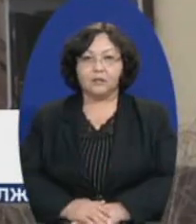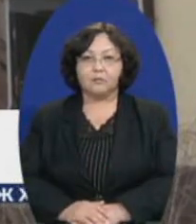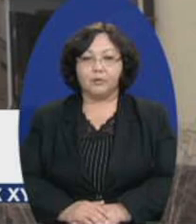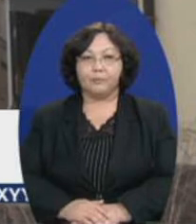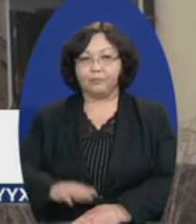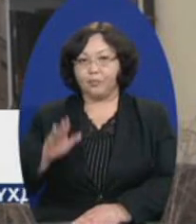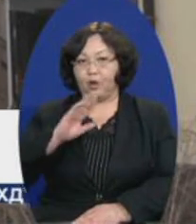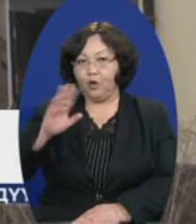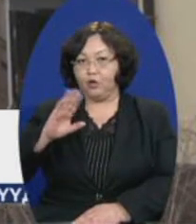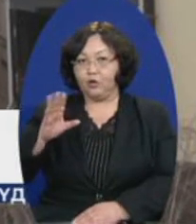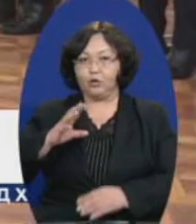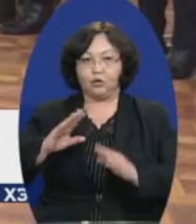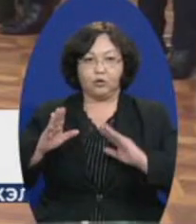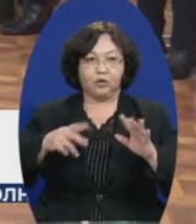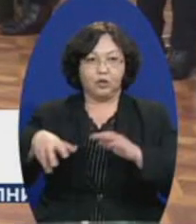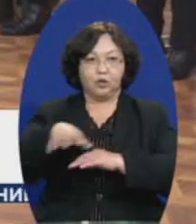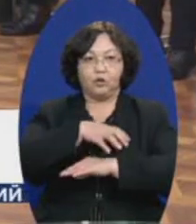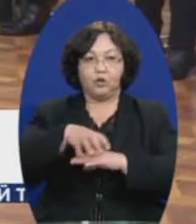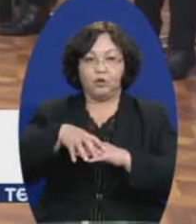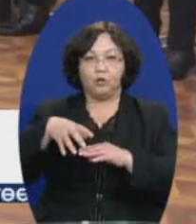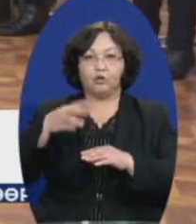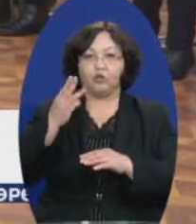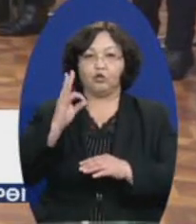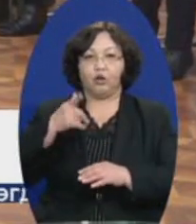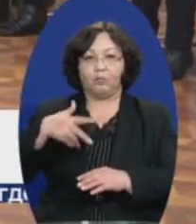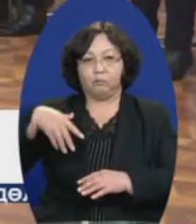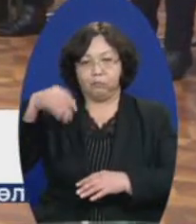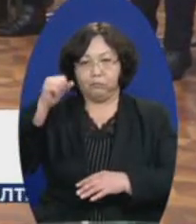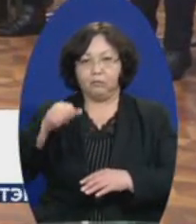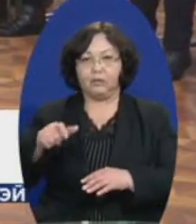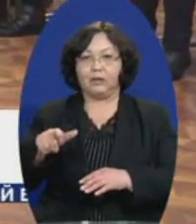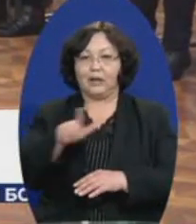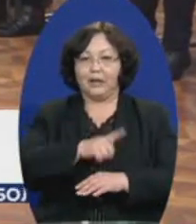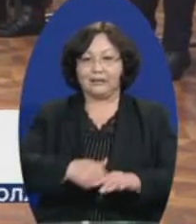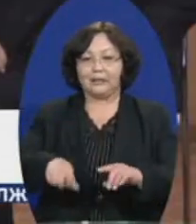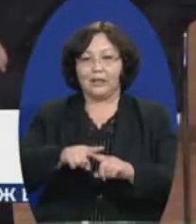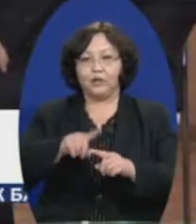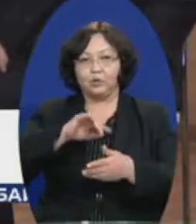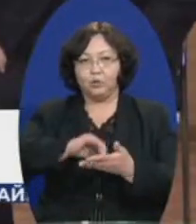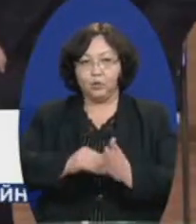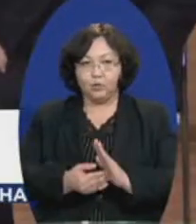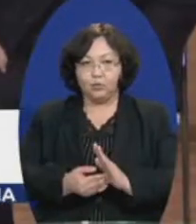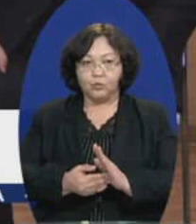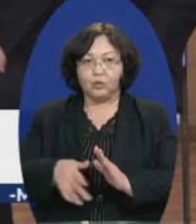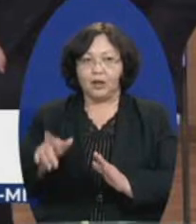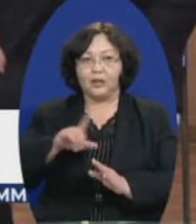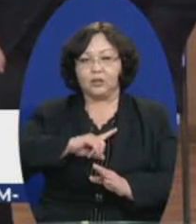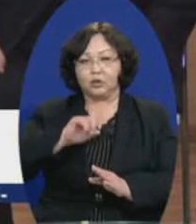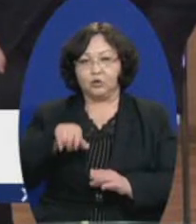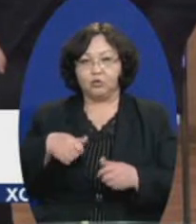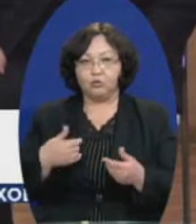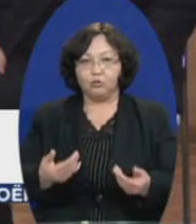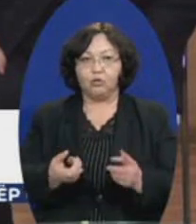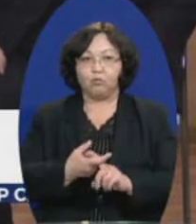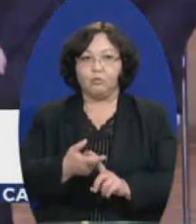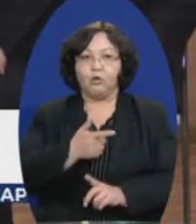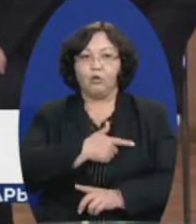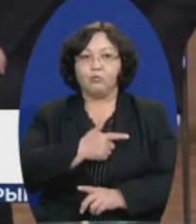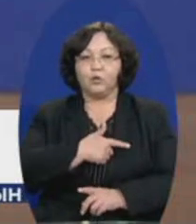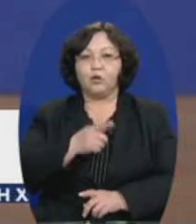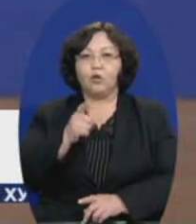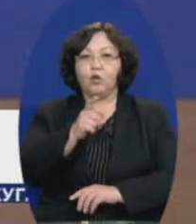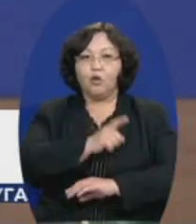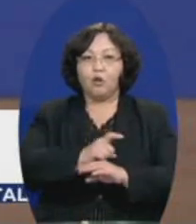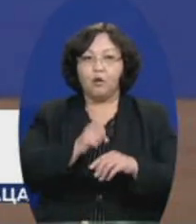Арслагдсан гэр хорооллын эрчим хүчний тасалдал, дахин төлөвлөлт, газар олголт зэрэг дэд бүтцийн ажилтай холбоотой гомдол мэдээлэл хороодод их ирдэг байна. Засгийн газар